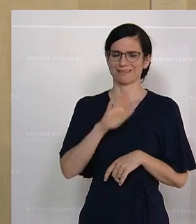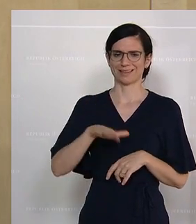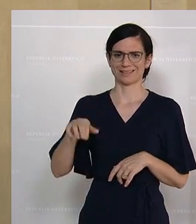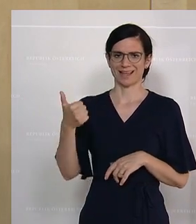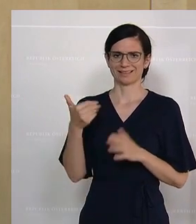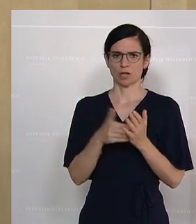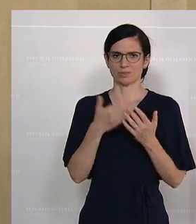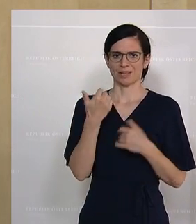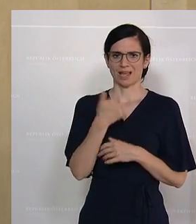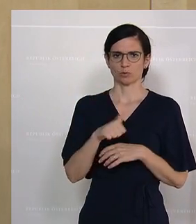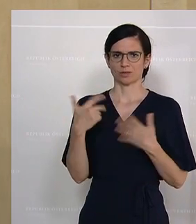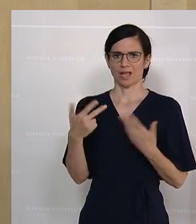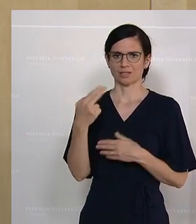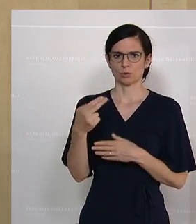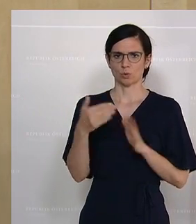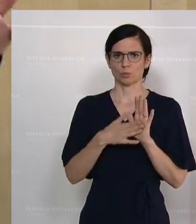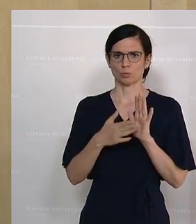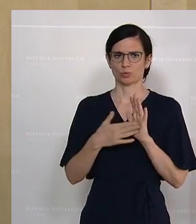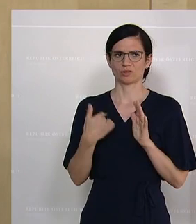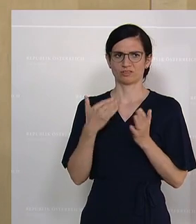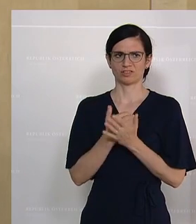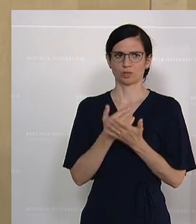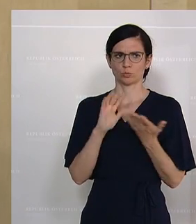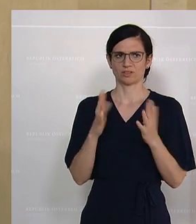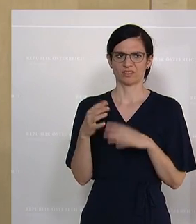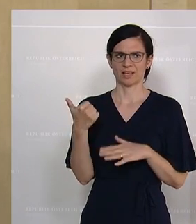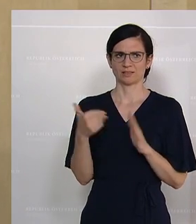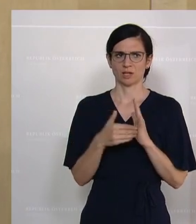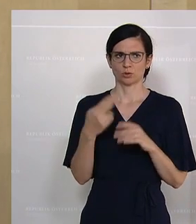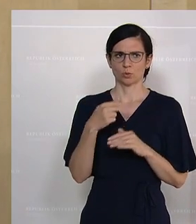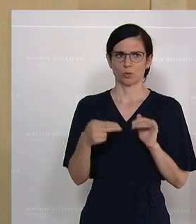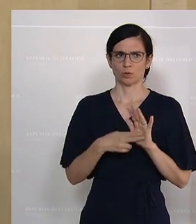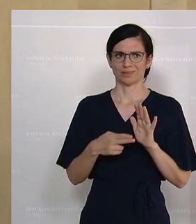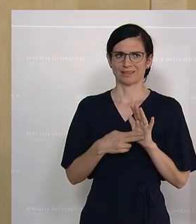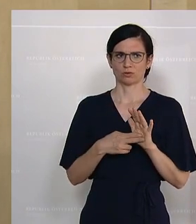180 euro brutto verdient also circa 1000 euro netto